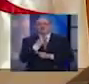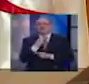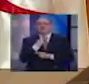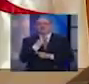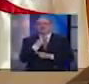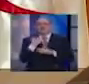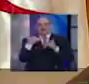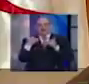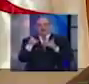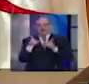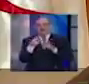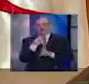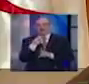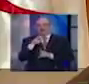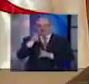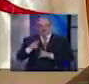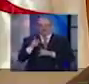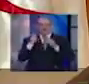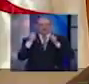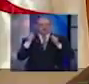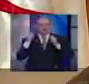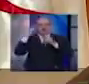importantes. Il y a une autre bonne, mais il reste tous les